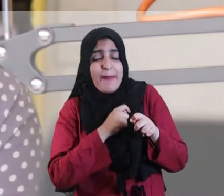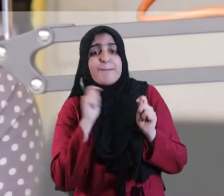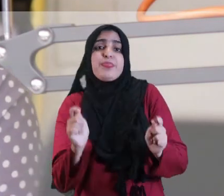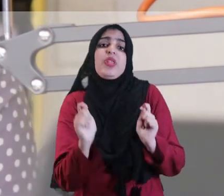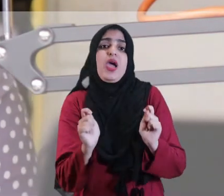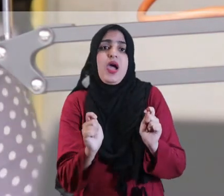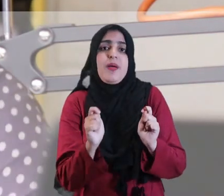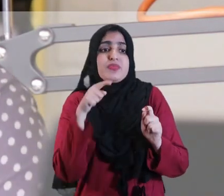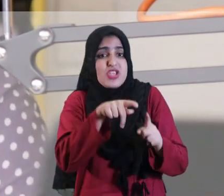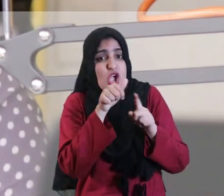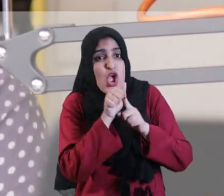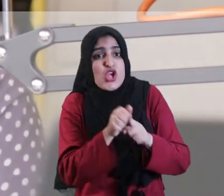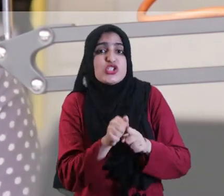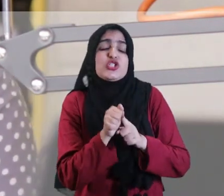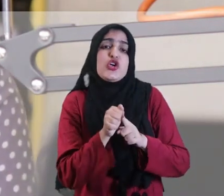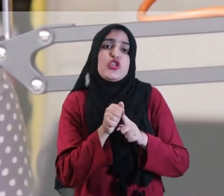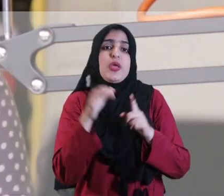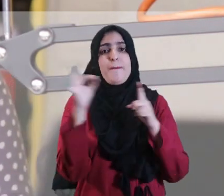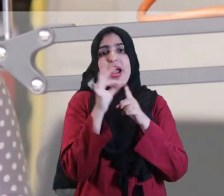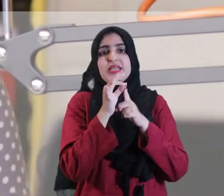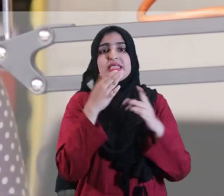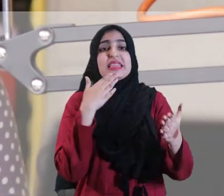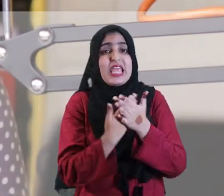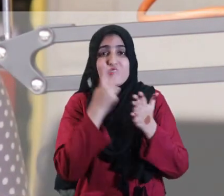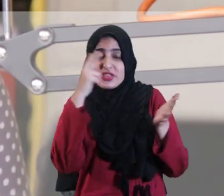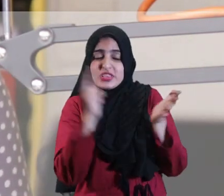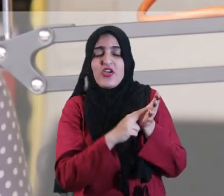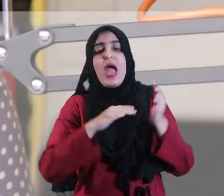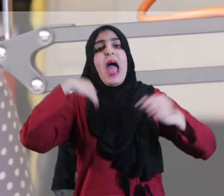थैंक यू सो मच फॉर वाचिंग सी यू